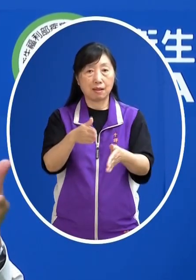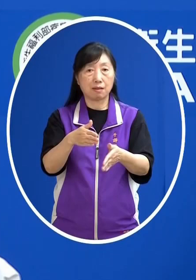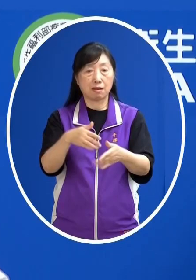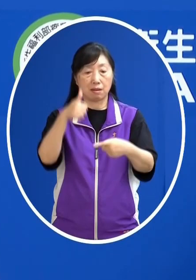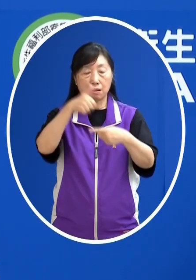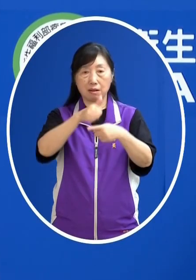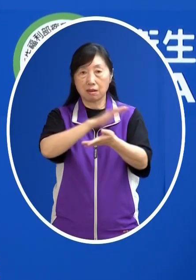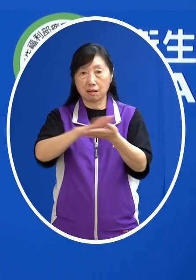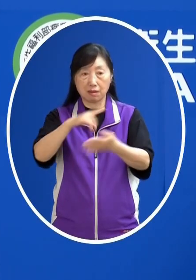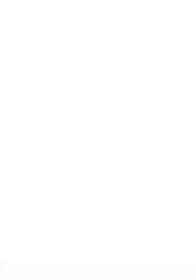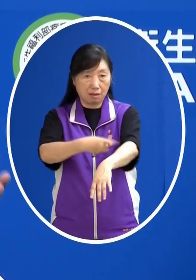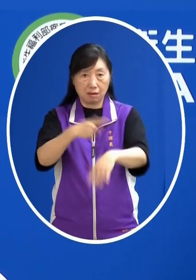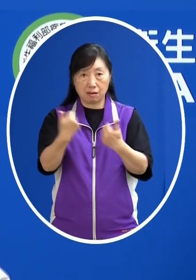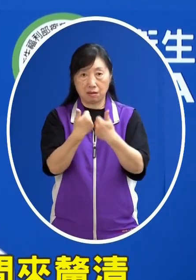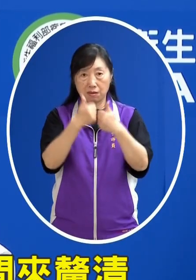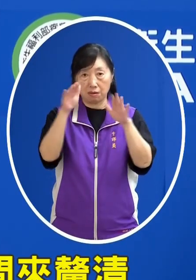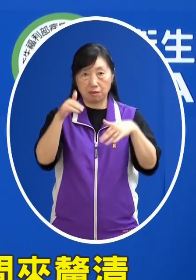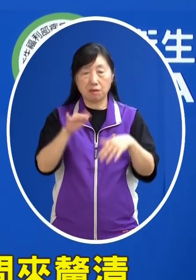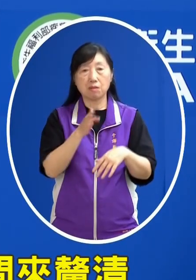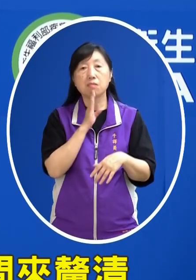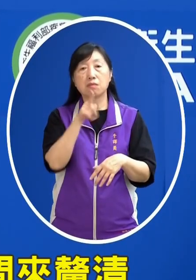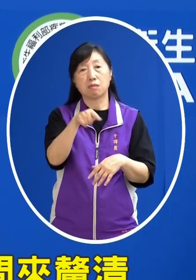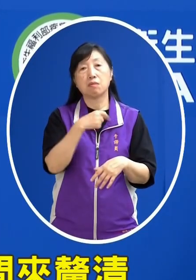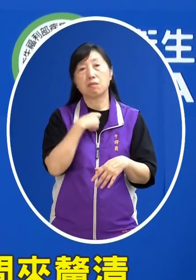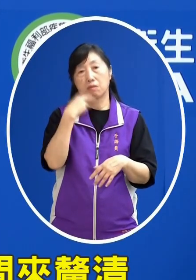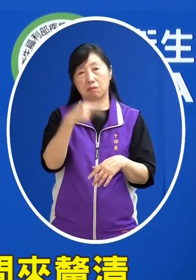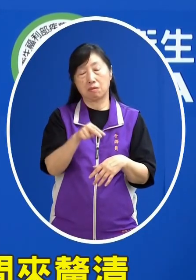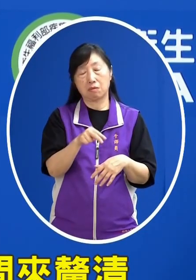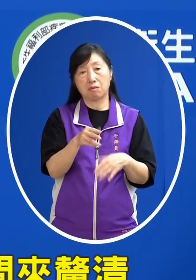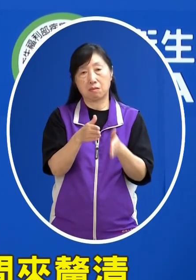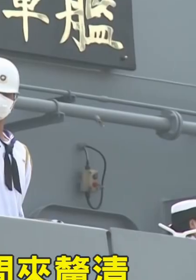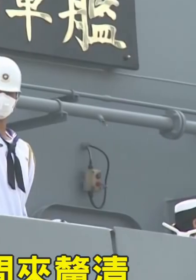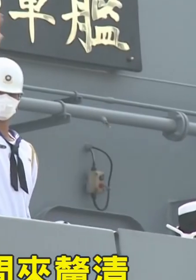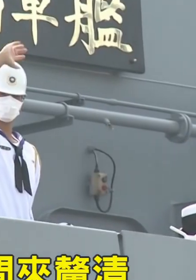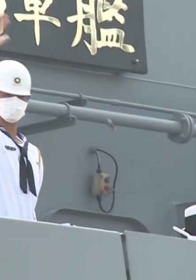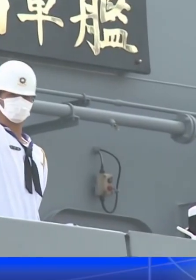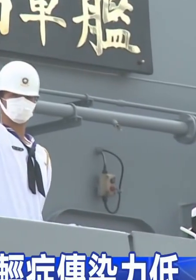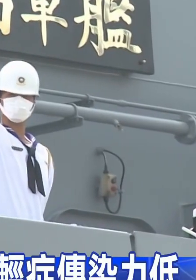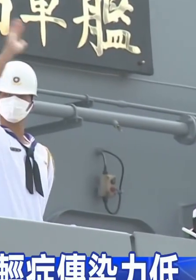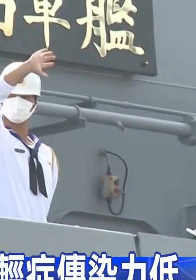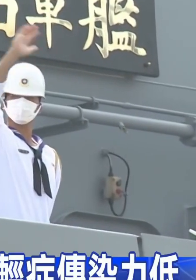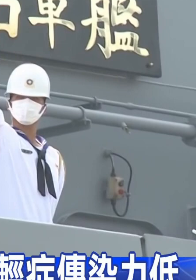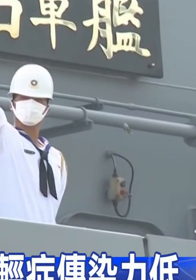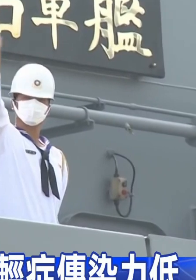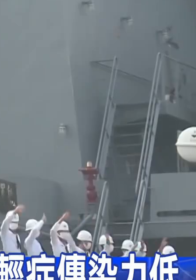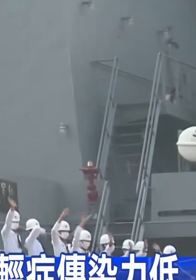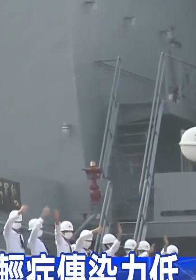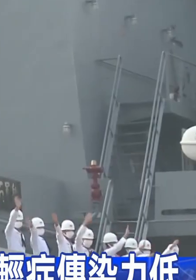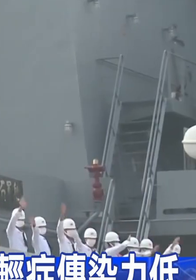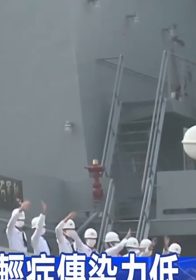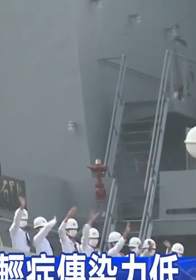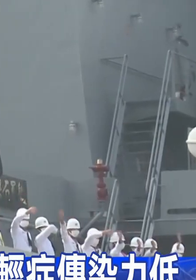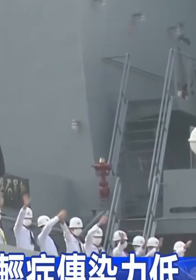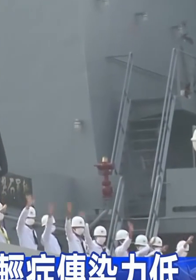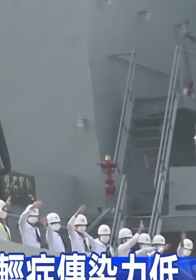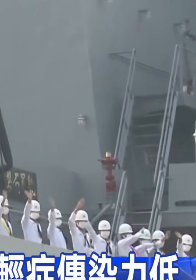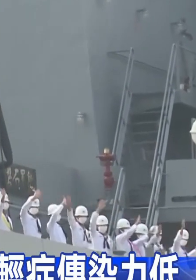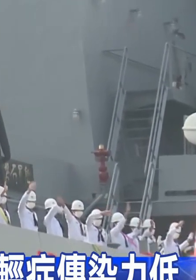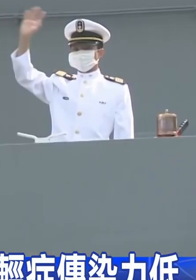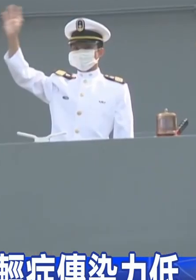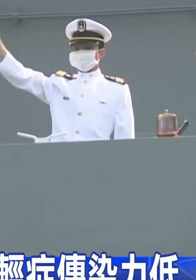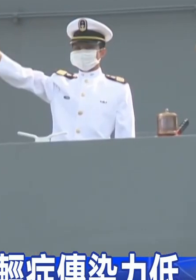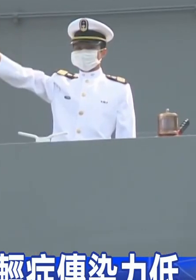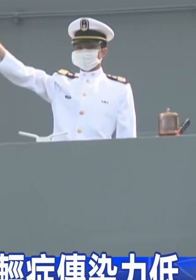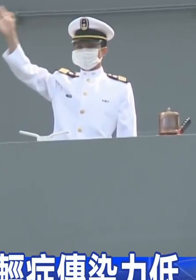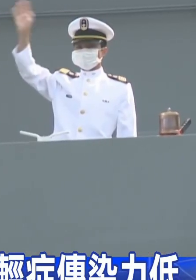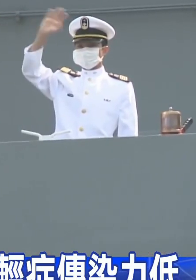样的一个检测结果的会议，不过我想这还需要一点时间来厘清。 指挥中心强调，所有官兵集中检疫满14天都